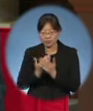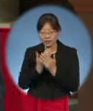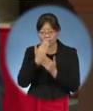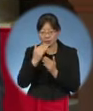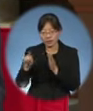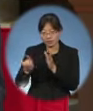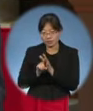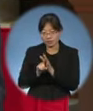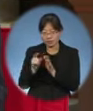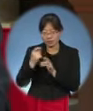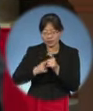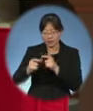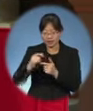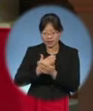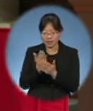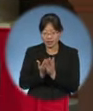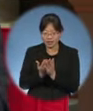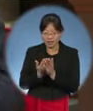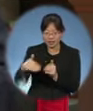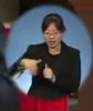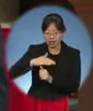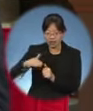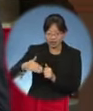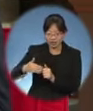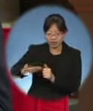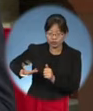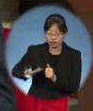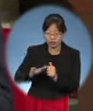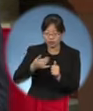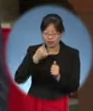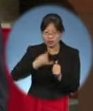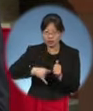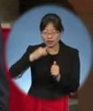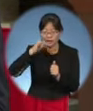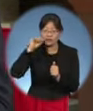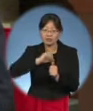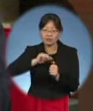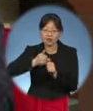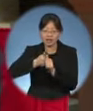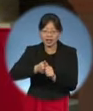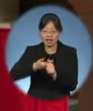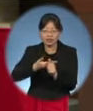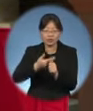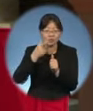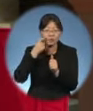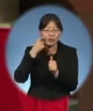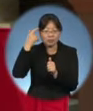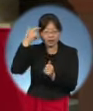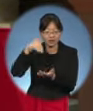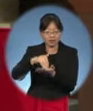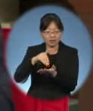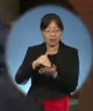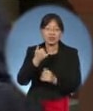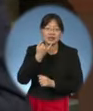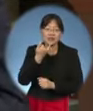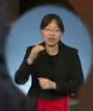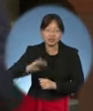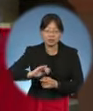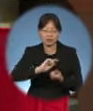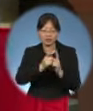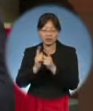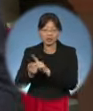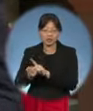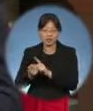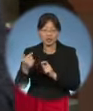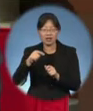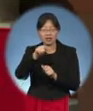있게 좀 더 다양한 자극들을 아이가 좋아하는 것 중심으로 주질 못했구나. 이런 반성을 하시는 건 좋은데 서로